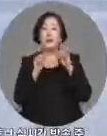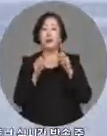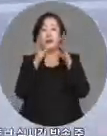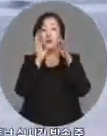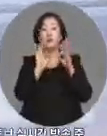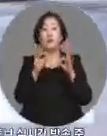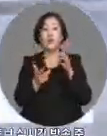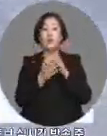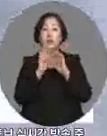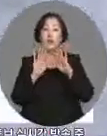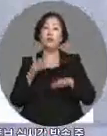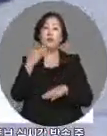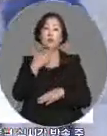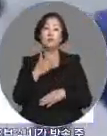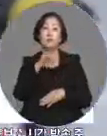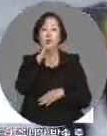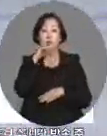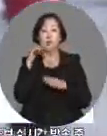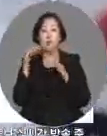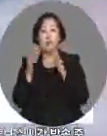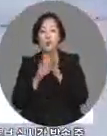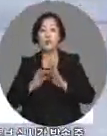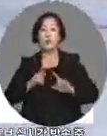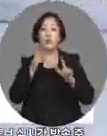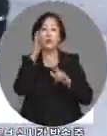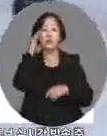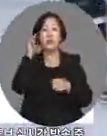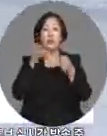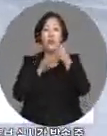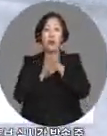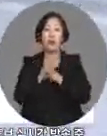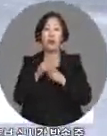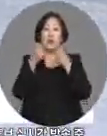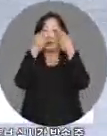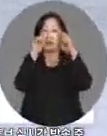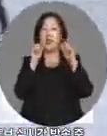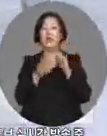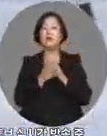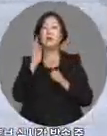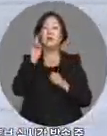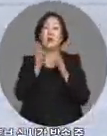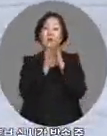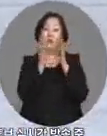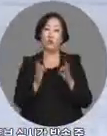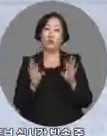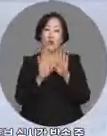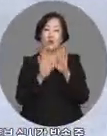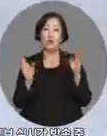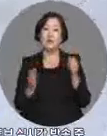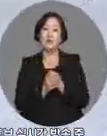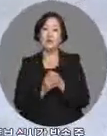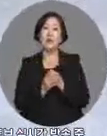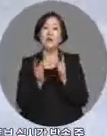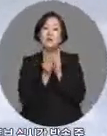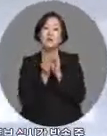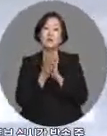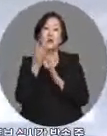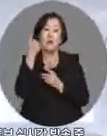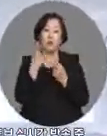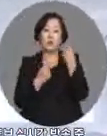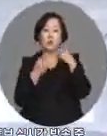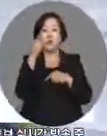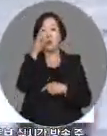경기는 오는 19일 일요일까지 동구 울산과학대 빙상장에서 나흘간 이어집니다. 오셔갖고 좀 구경을